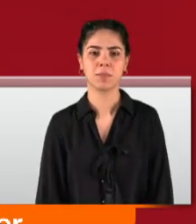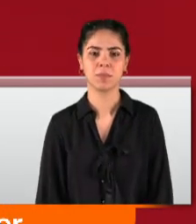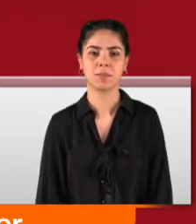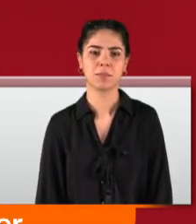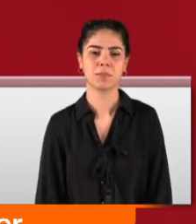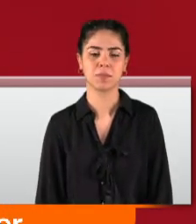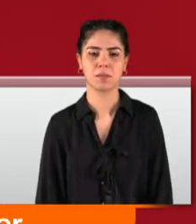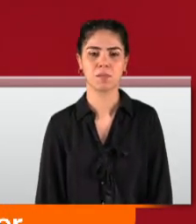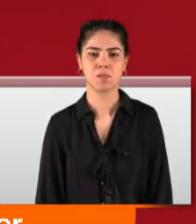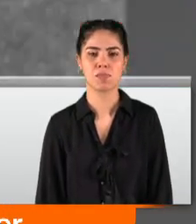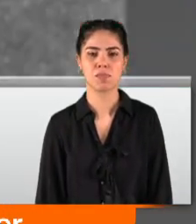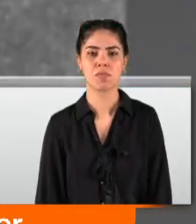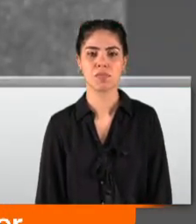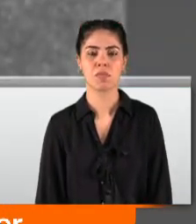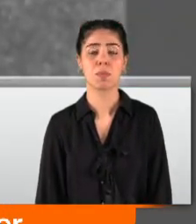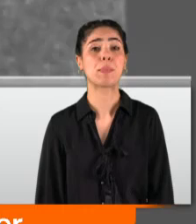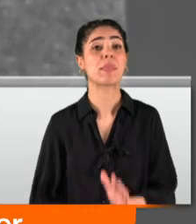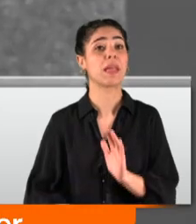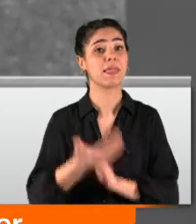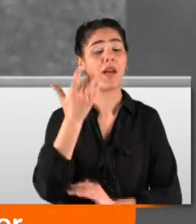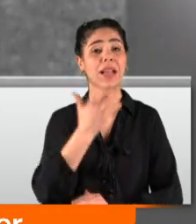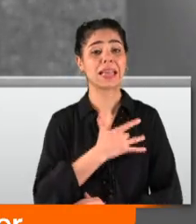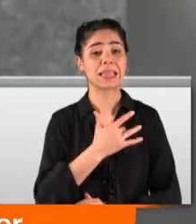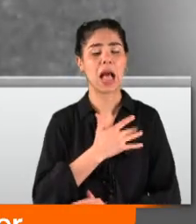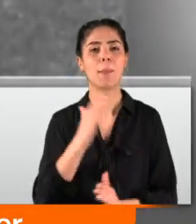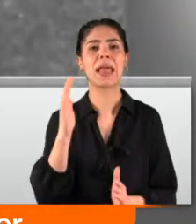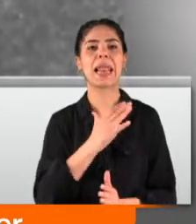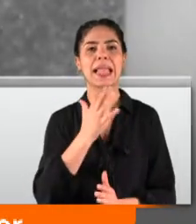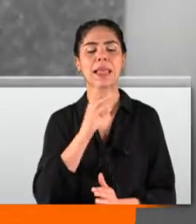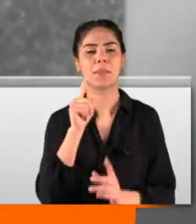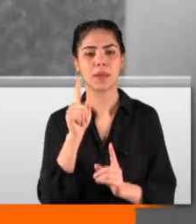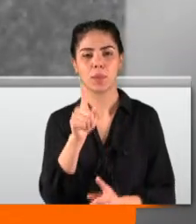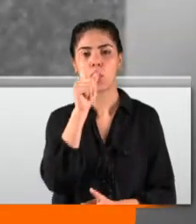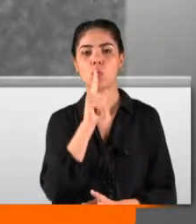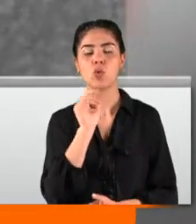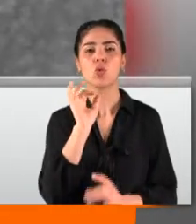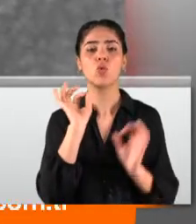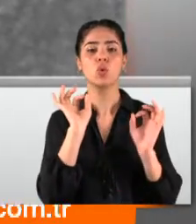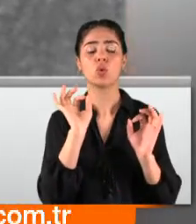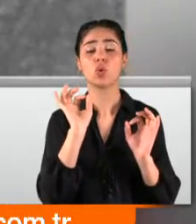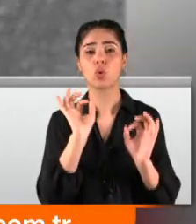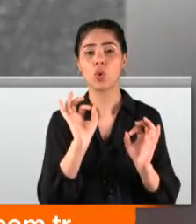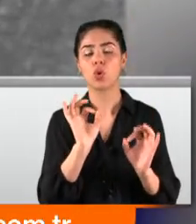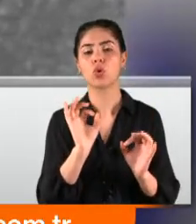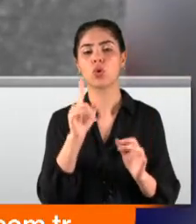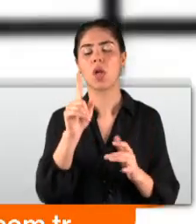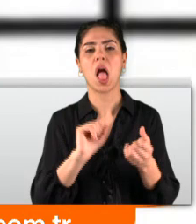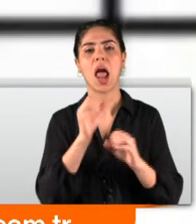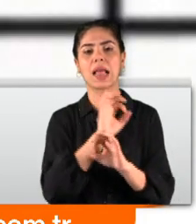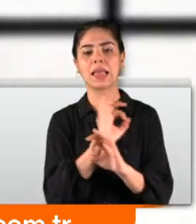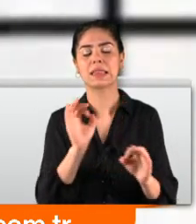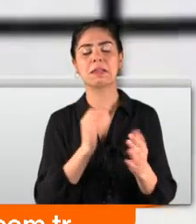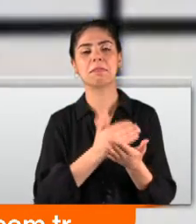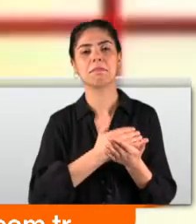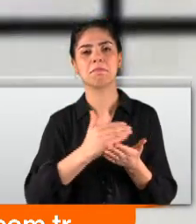Ve dahası kalbin ritmi gibi yüz gün düzenli ve aralıksız hareket edebiliyor